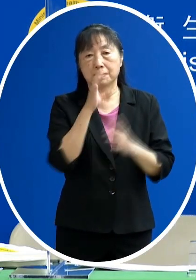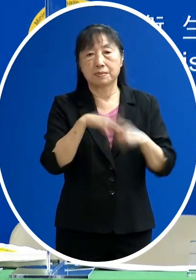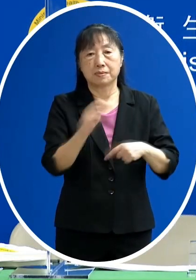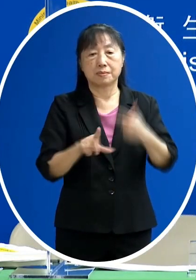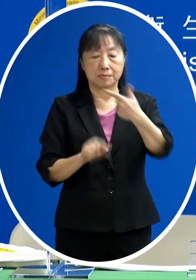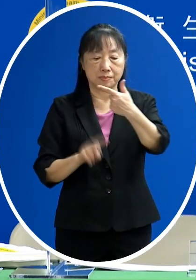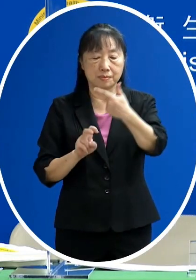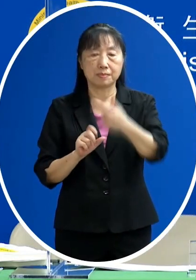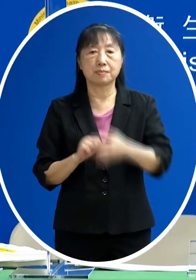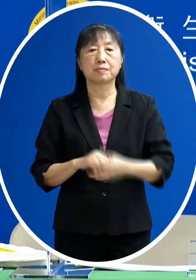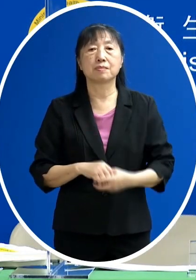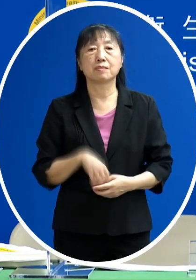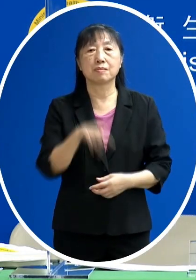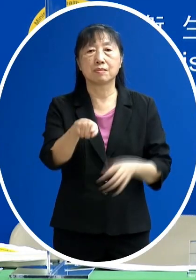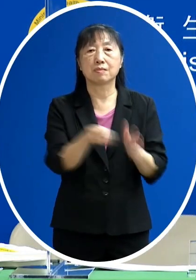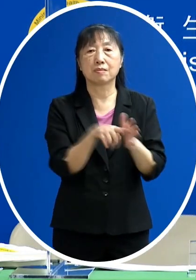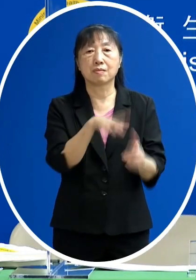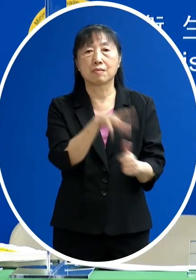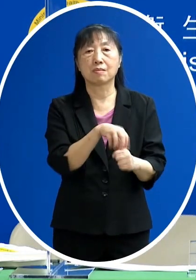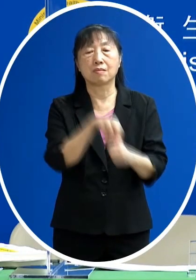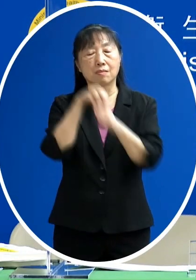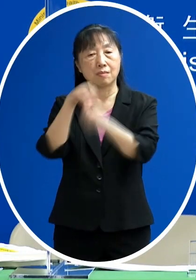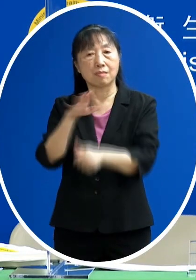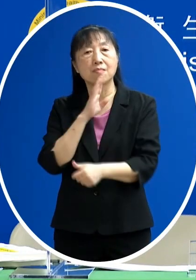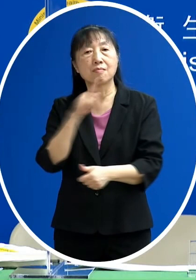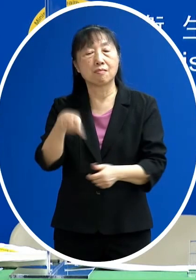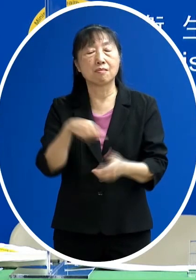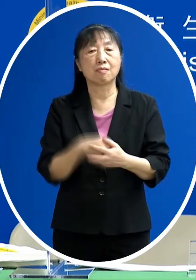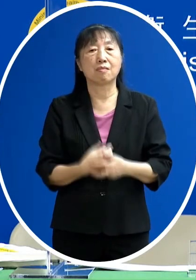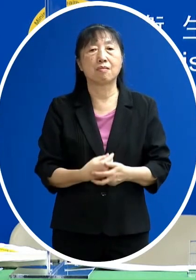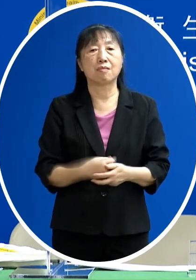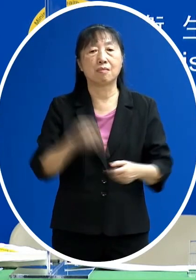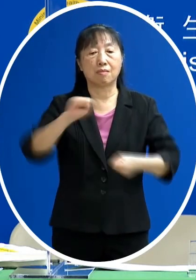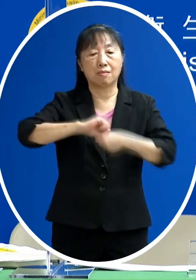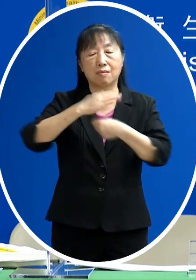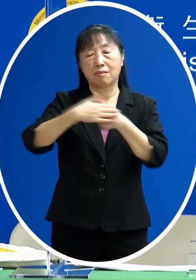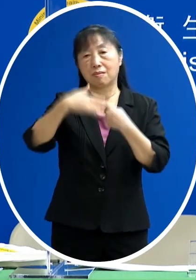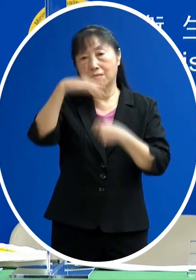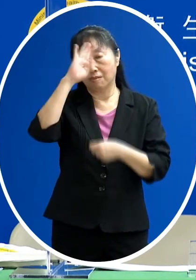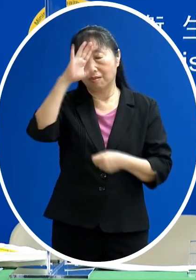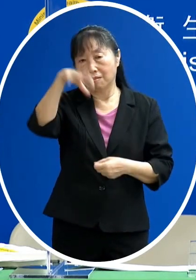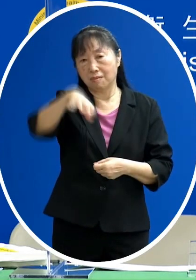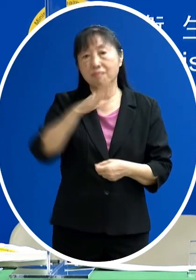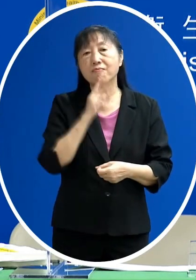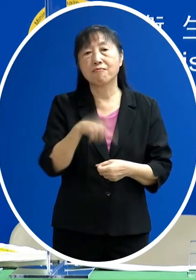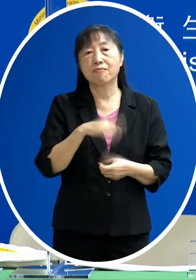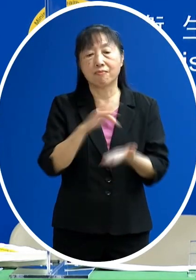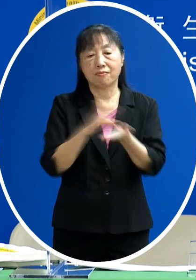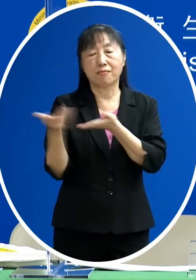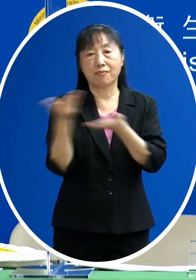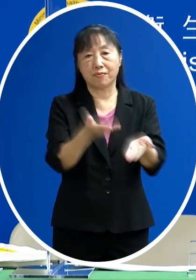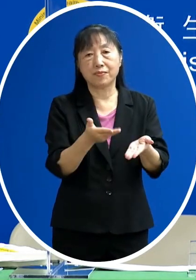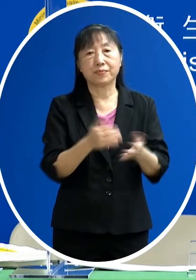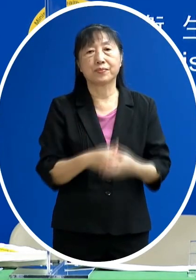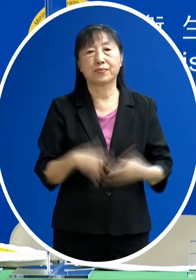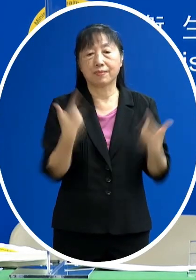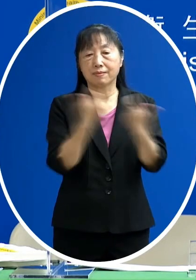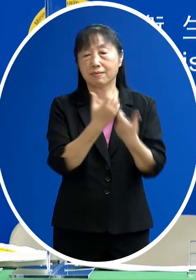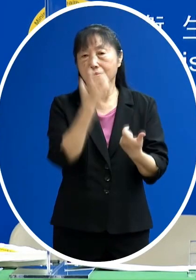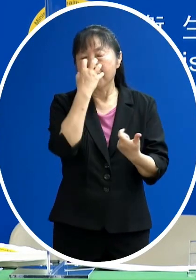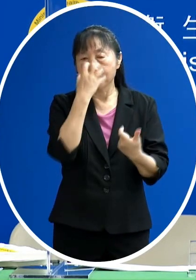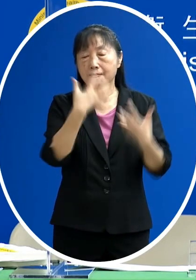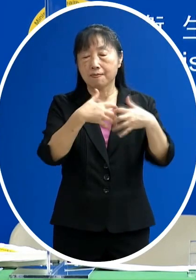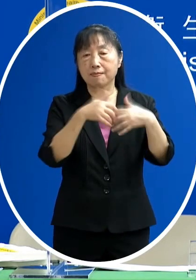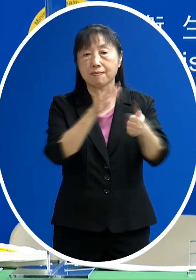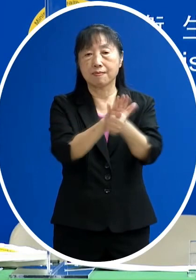20号的时候收住在加护病房里头，使用瑞德西韦跟类固醇搭配这个呼吸器持续